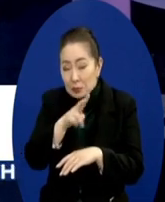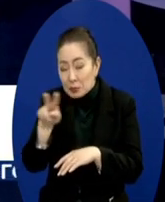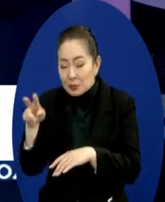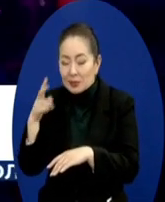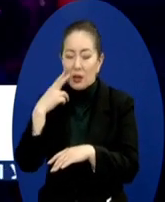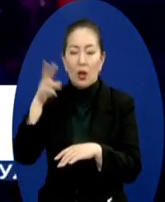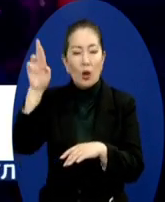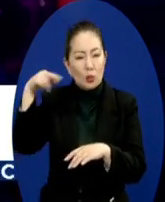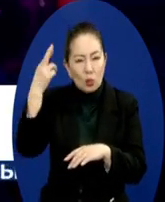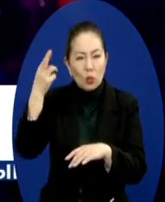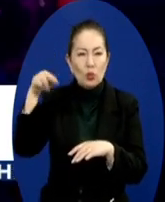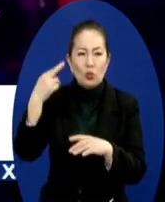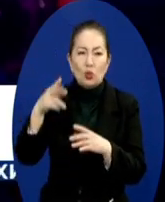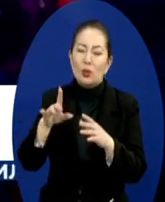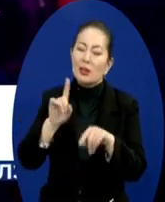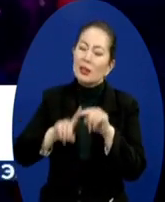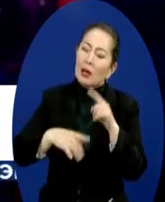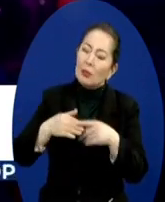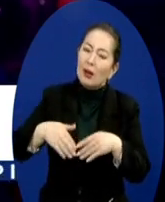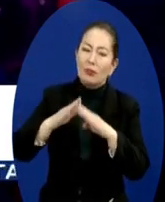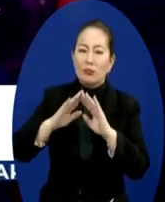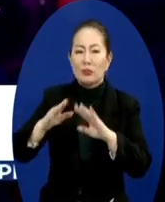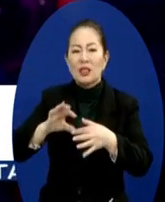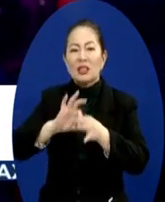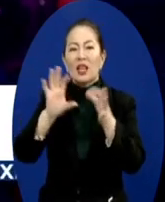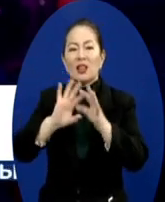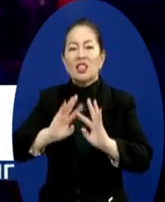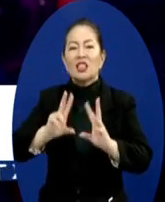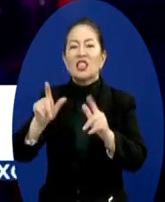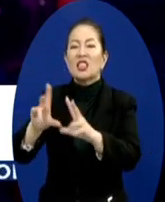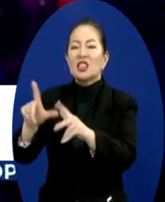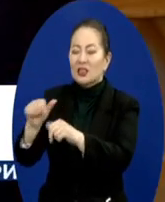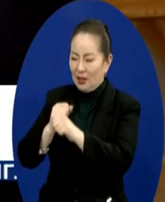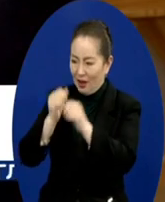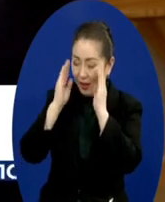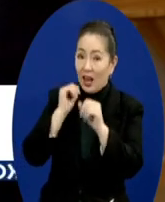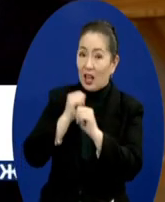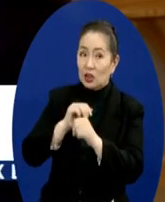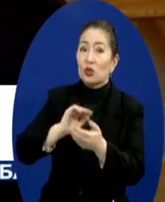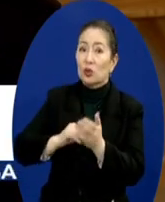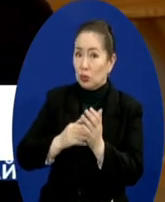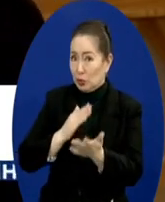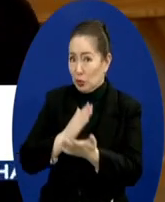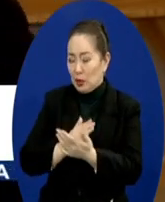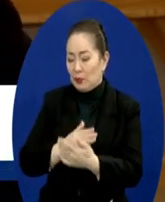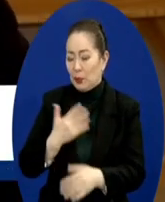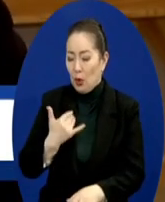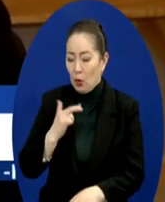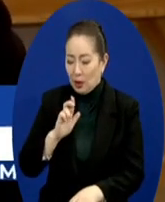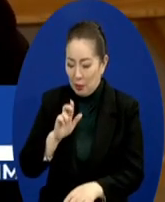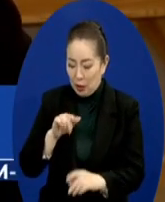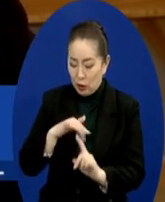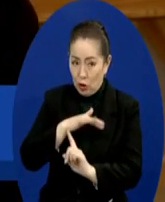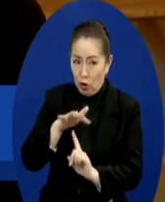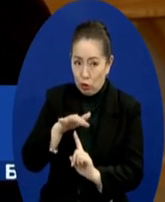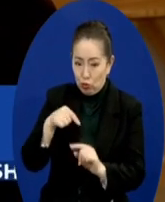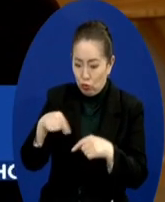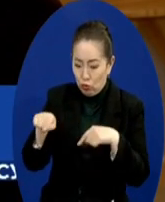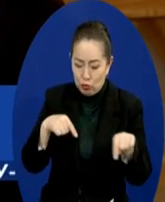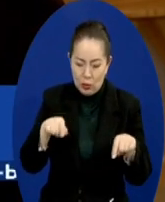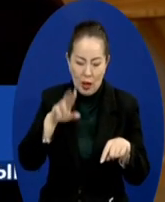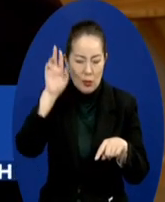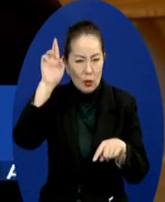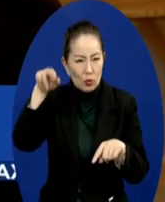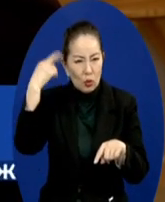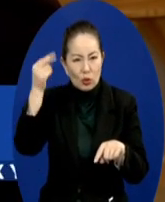дурсгалд бүтээлэг сэргээх, жуулчдыг татах тал дээр илүү анхаарч ажиллахаар төлөвлөжээ. Улаанбаатар хотын орчинд байдаг түүхийн нэг ховор дурсгал зүйлс